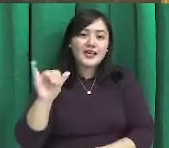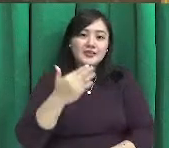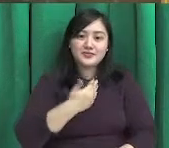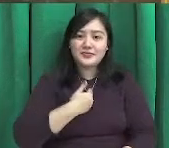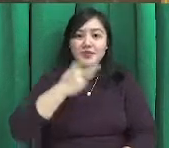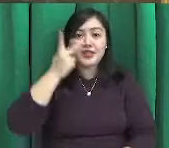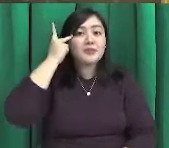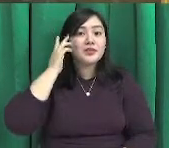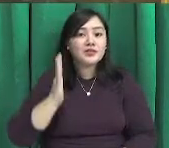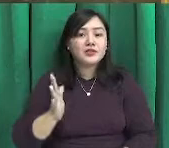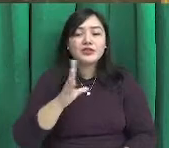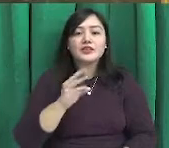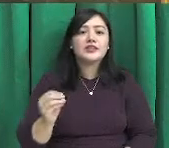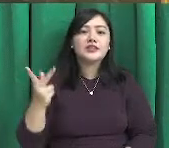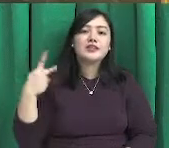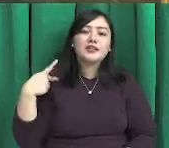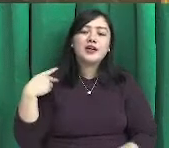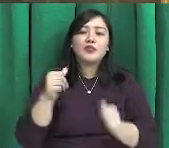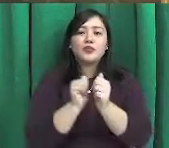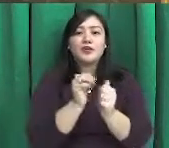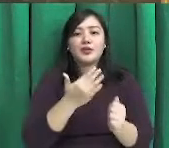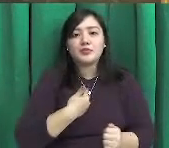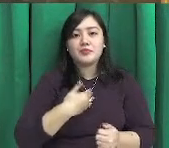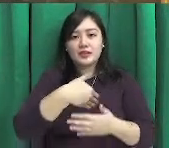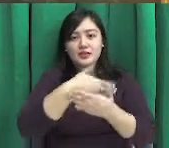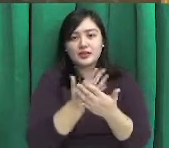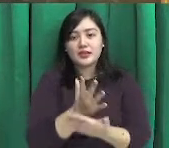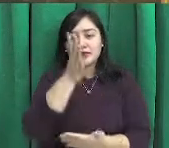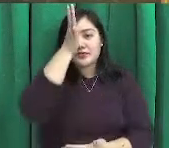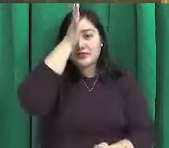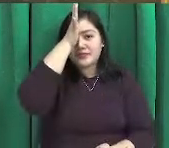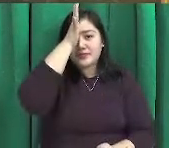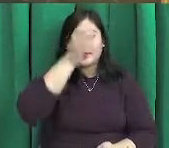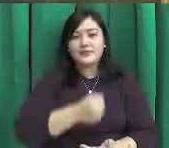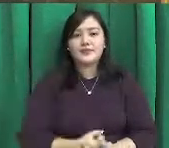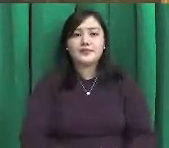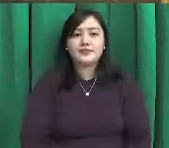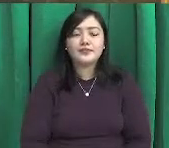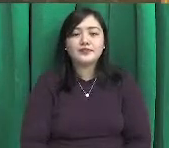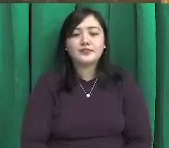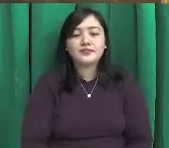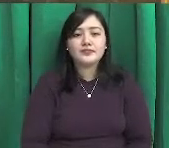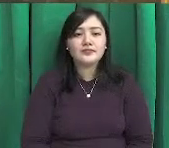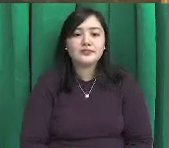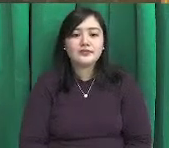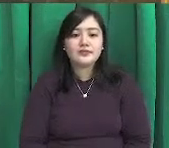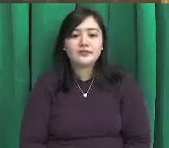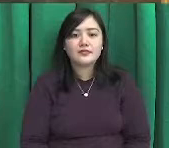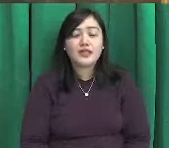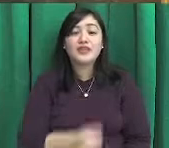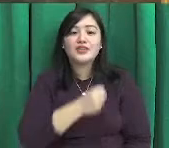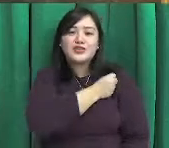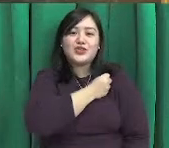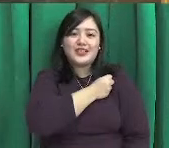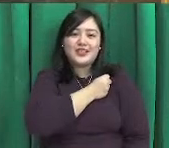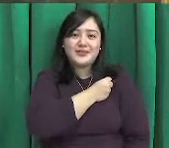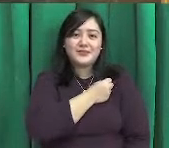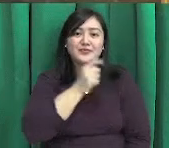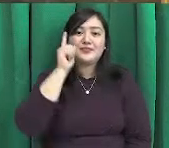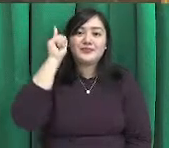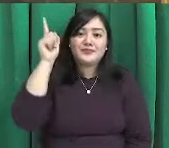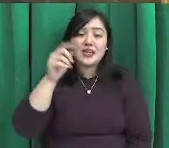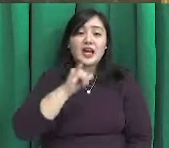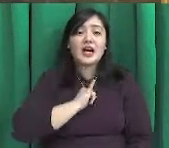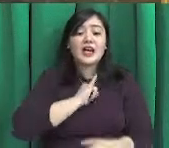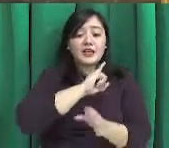kasama ako rito, eh, sinasama ko sa mga budget ng simbahan na ito, mga kapatid, yung pangangailangan ng mga kasama ko. Yeah.